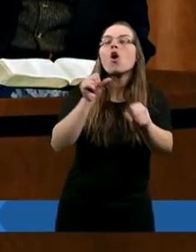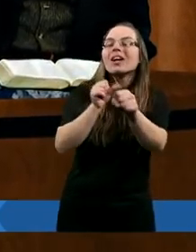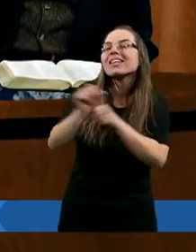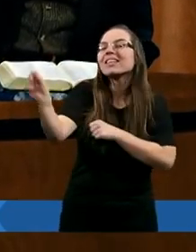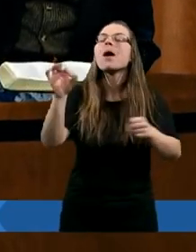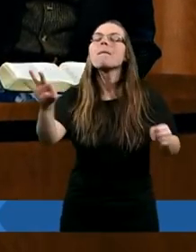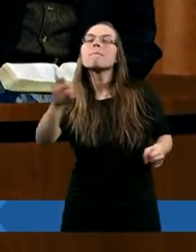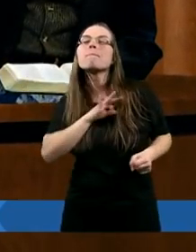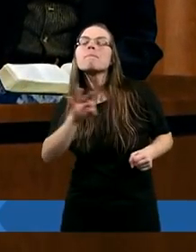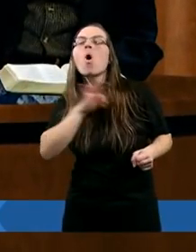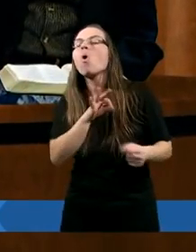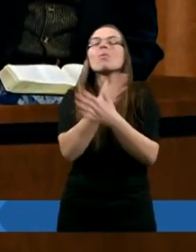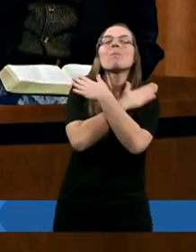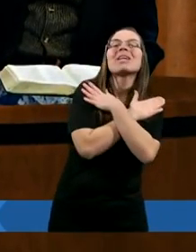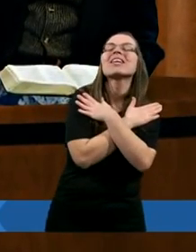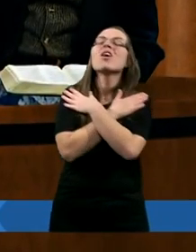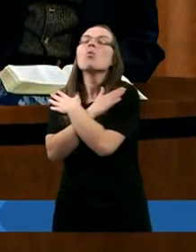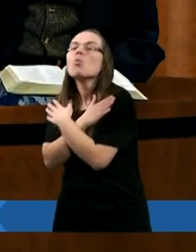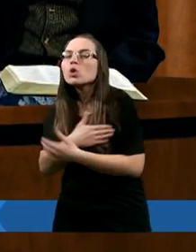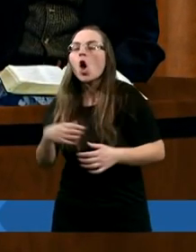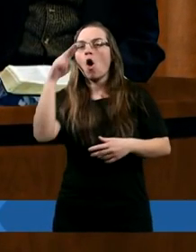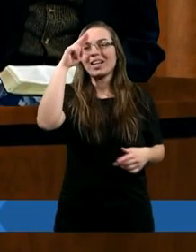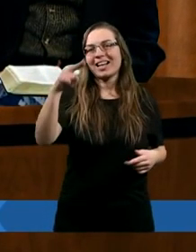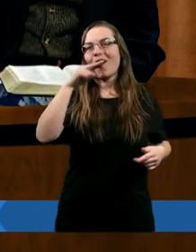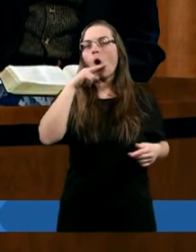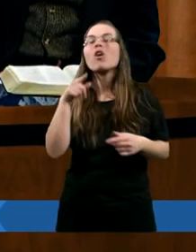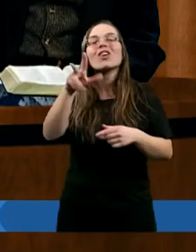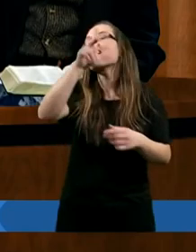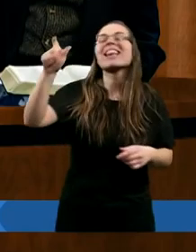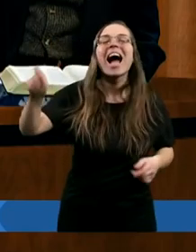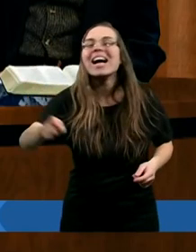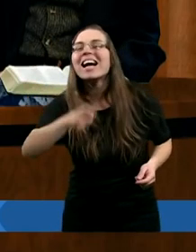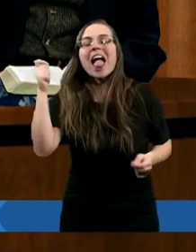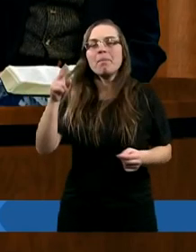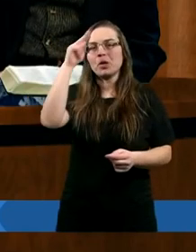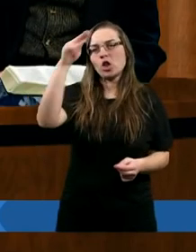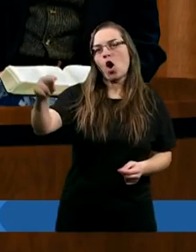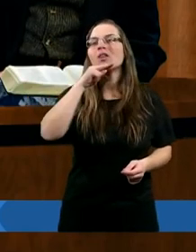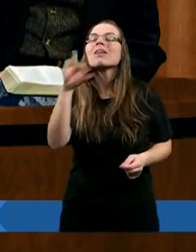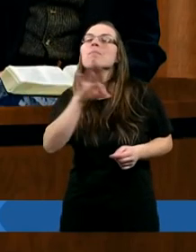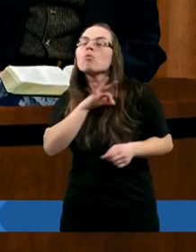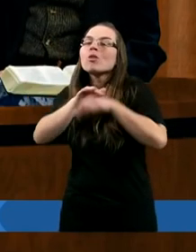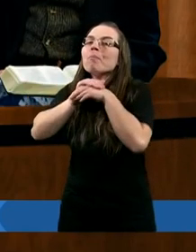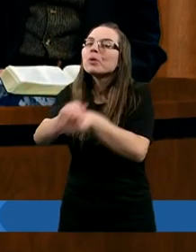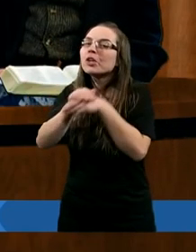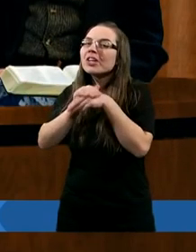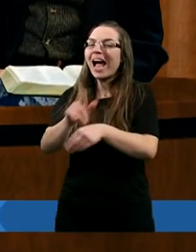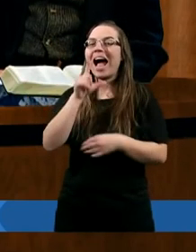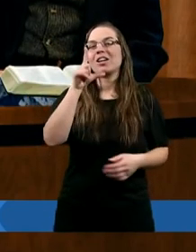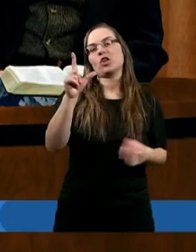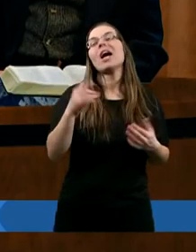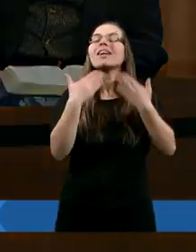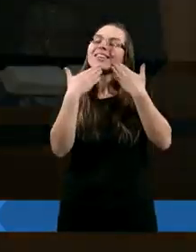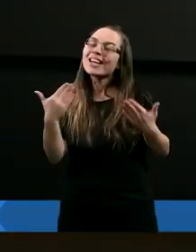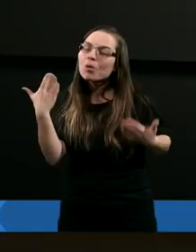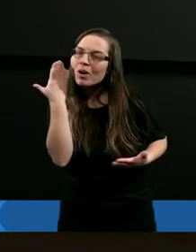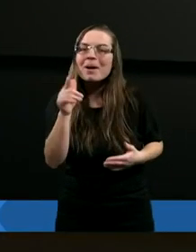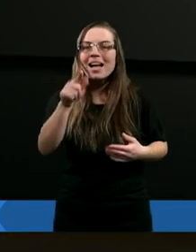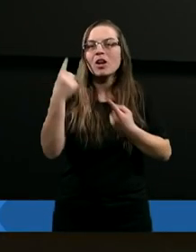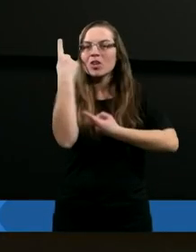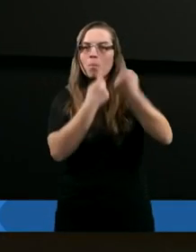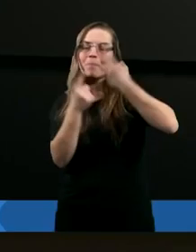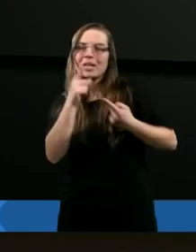mój miłujący Ojciec. To jest mój najlepszy Ojciec i mój przyjaciel. Dziękuję bardzo